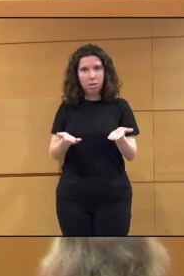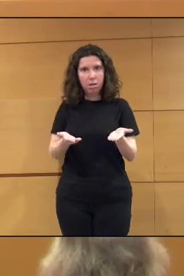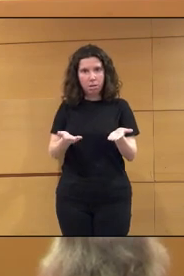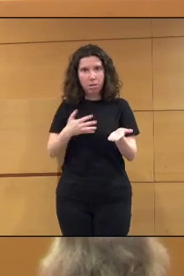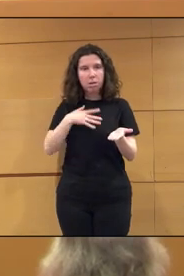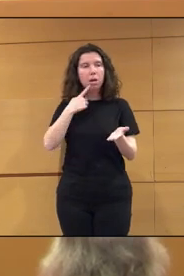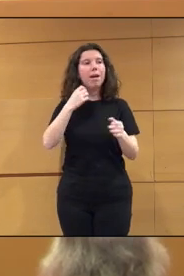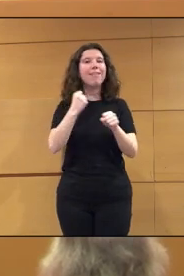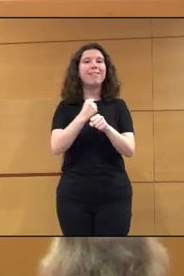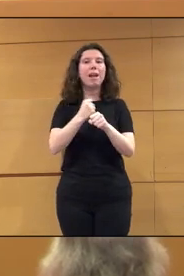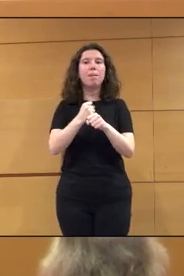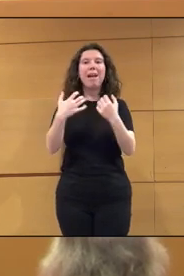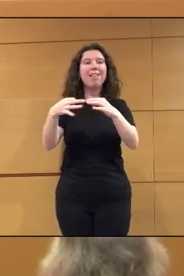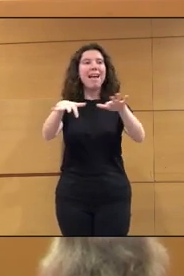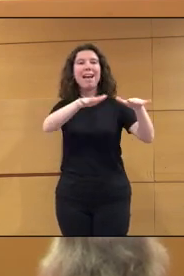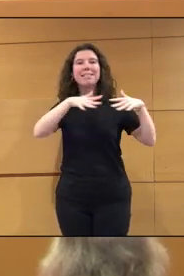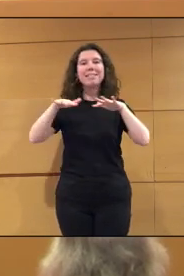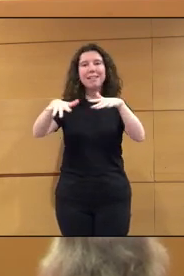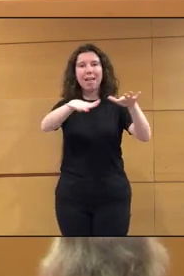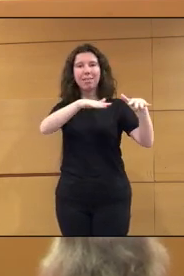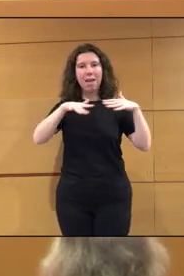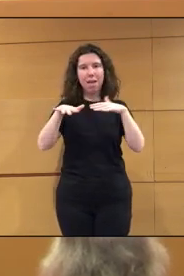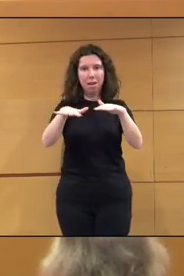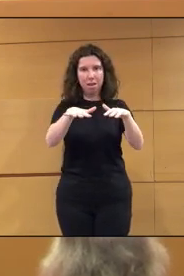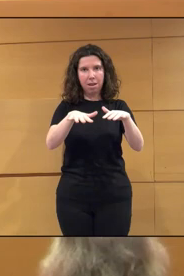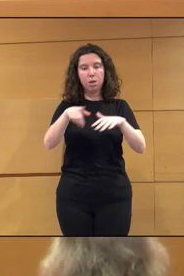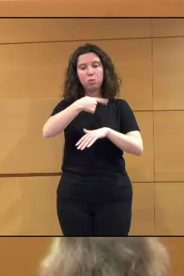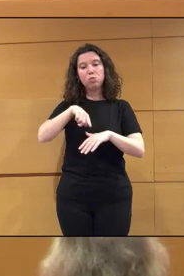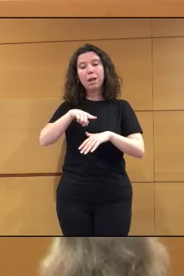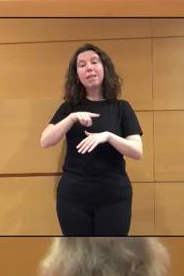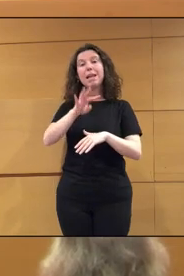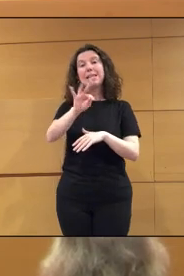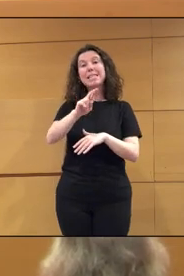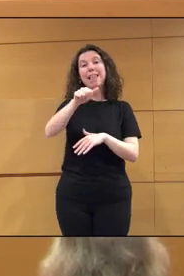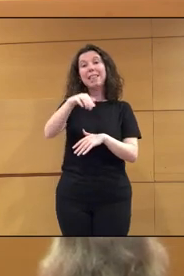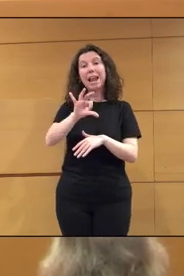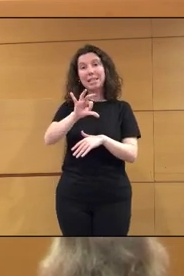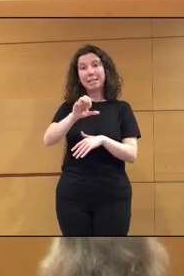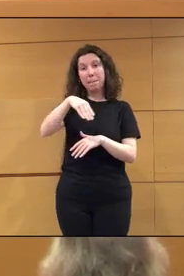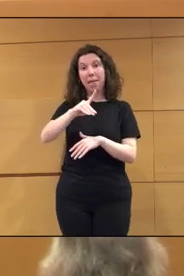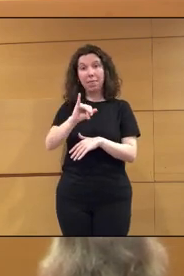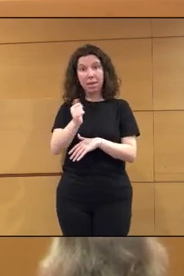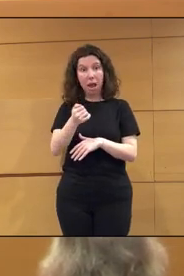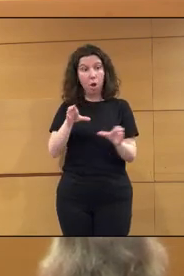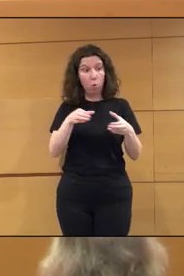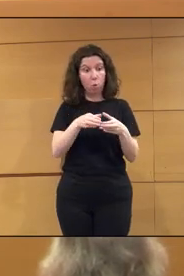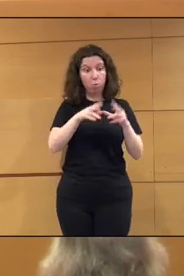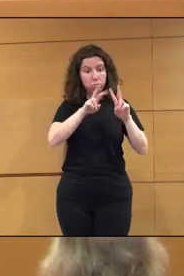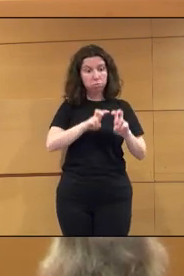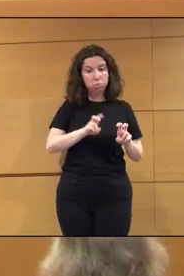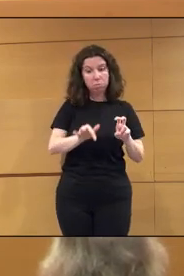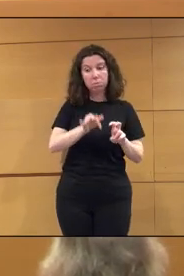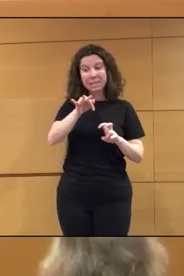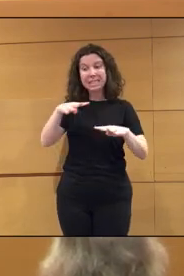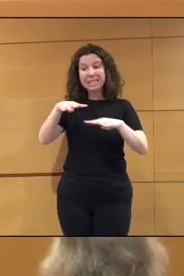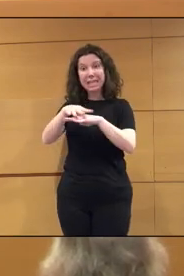en estàndard que estem fent des de Transmedia i a través de la xarxa és concebre aquests